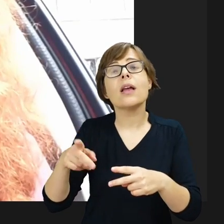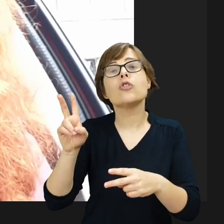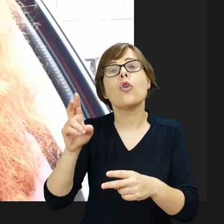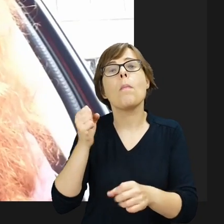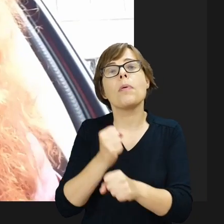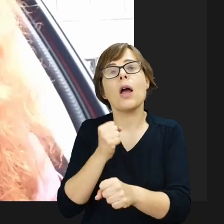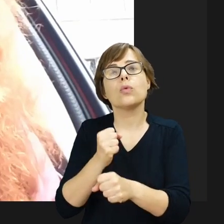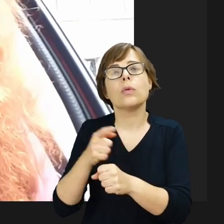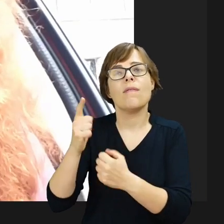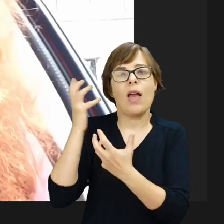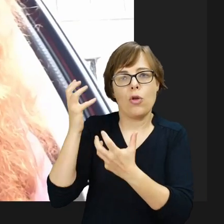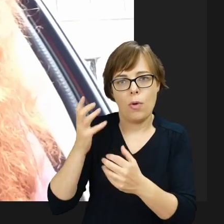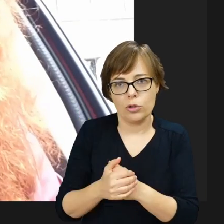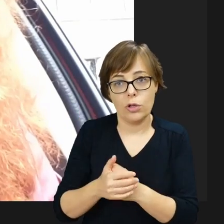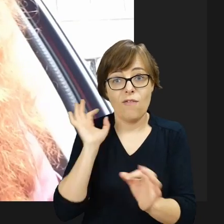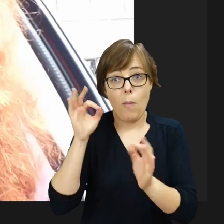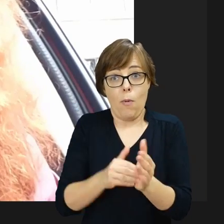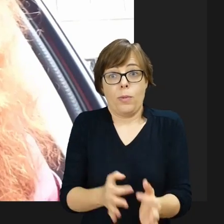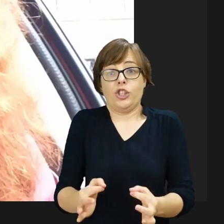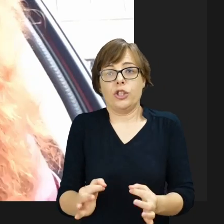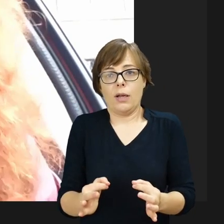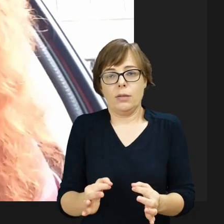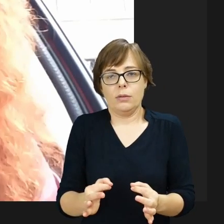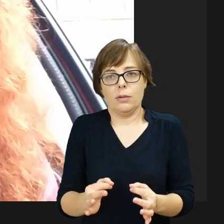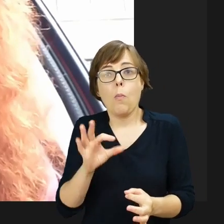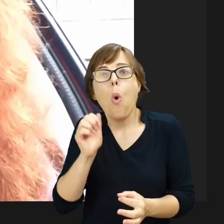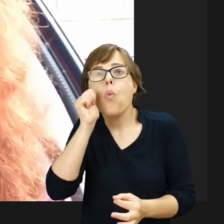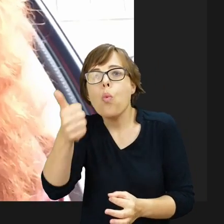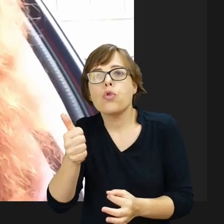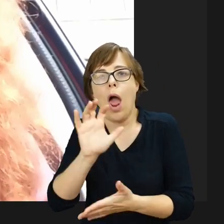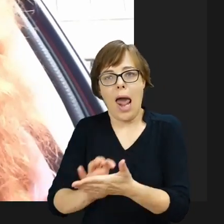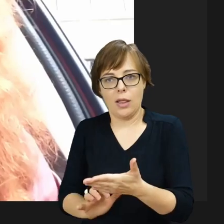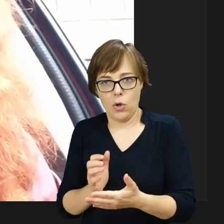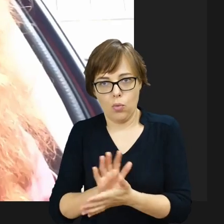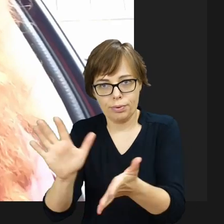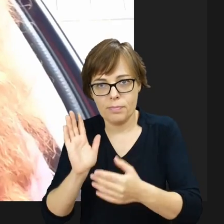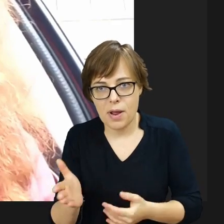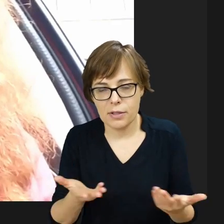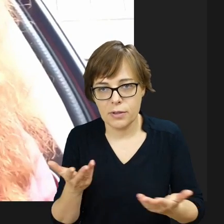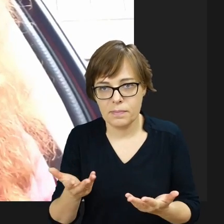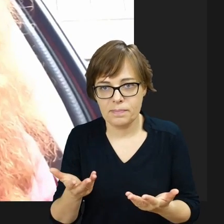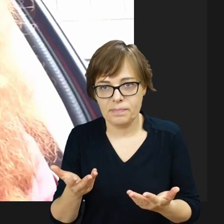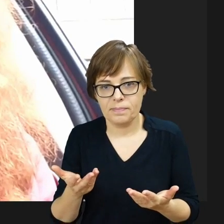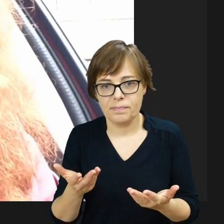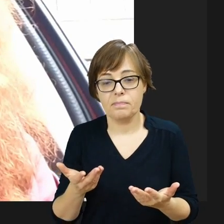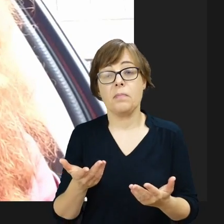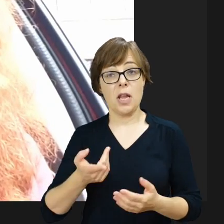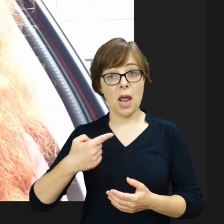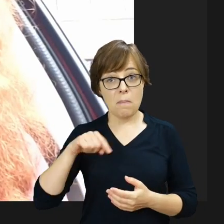informacja jest potrzebna na dziś, bo jutro ma się ukazać artykuł. Zaczęliśmy się dowiadywać,